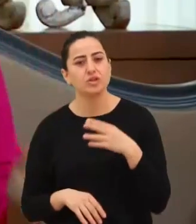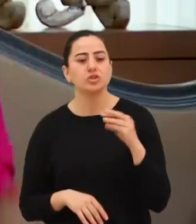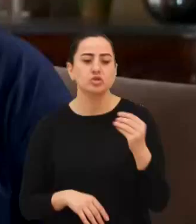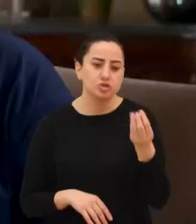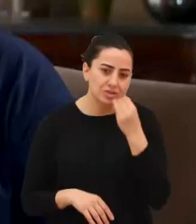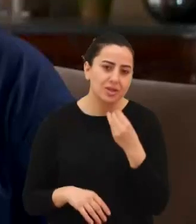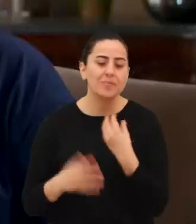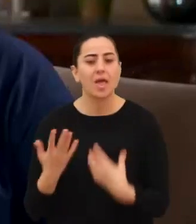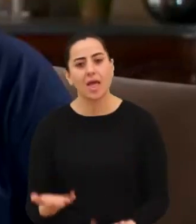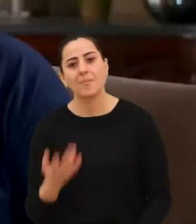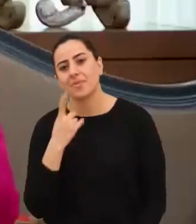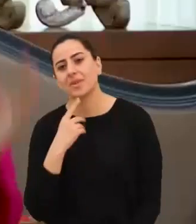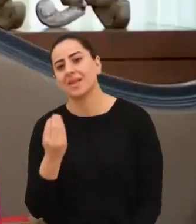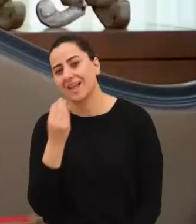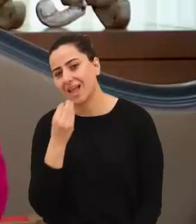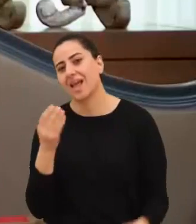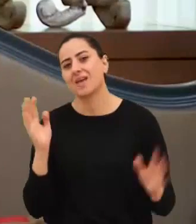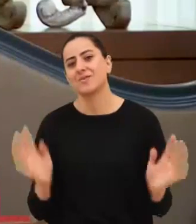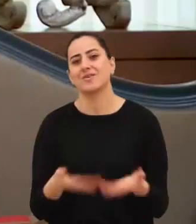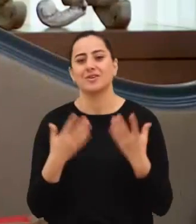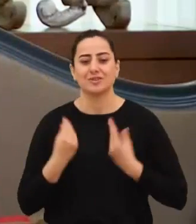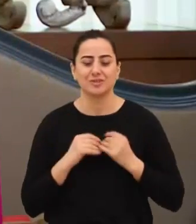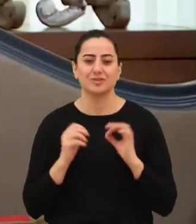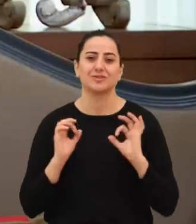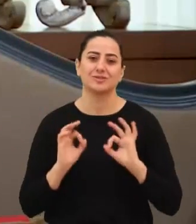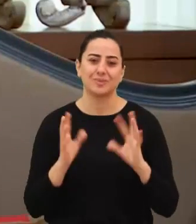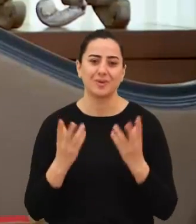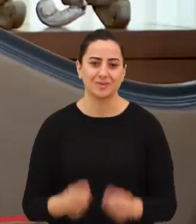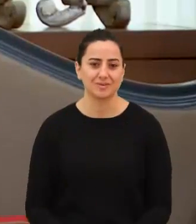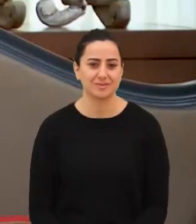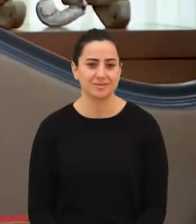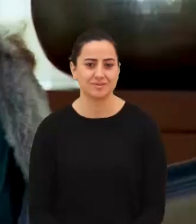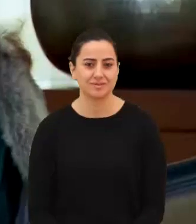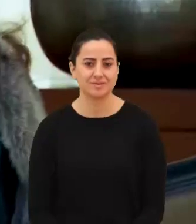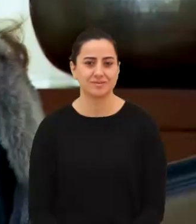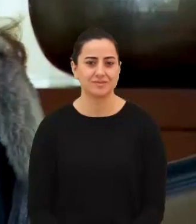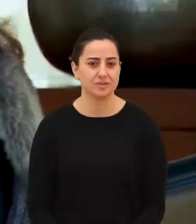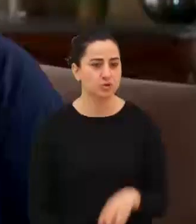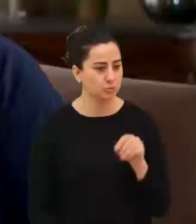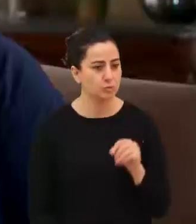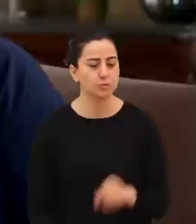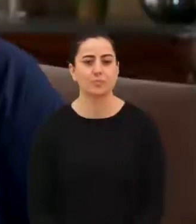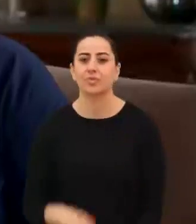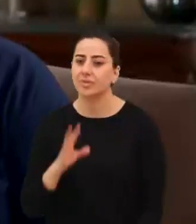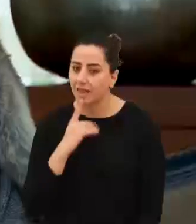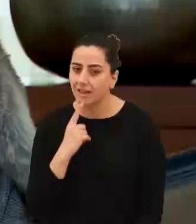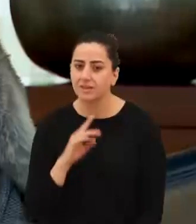tuzlu yiyeceğim hem tatlı yiyeceğim. Böylece süt işinde garantiye almış olurum. Ne dersiniz? Tuzlu.